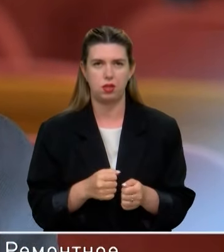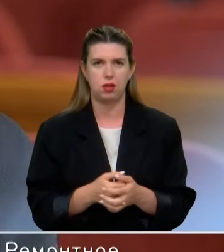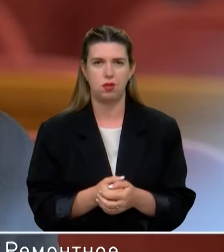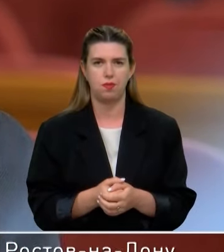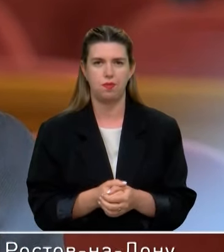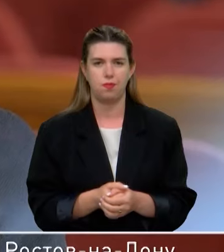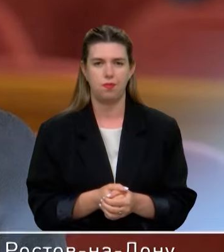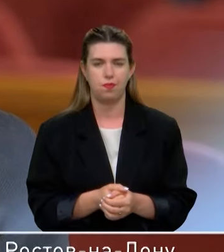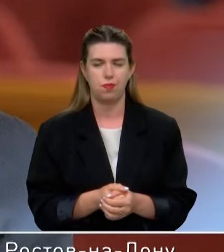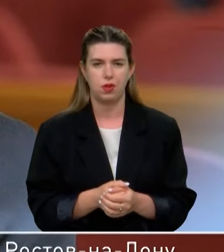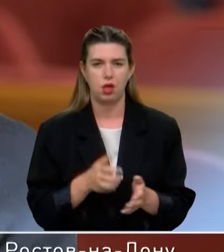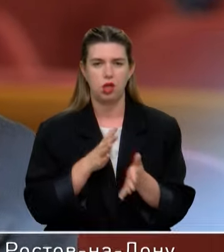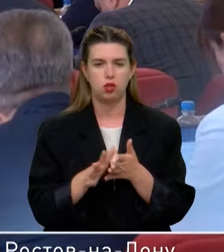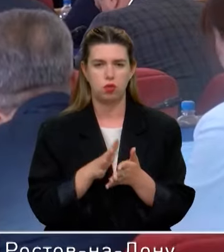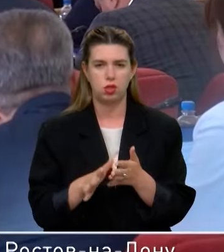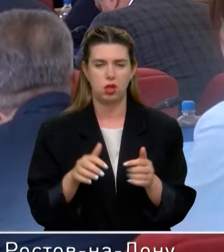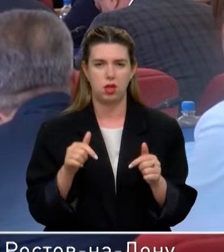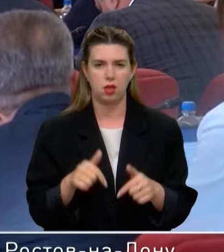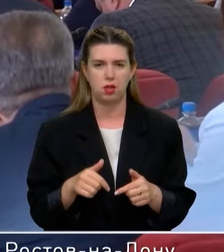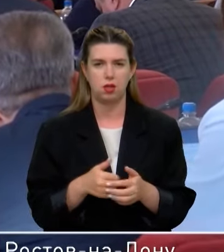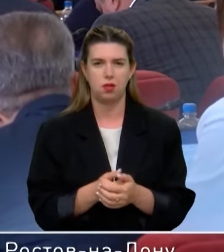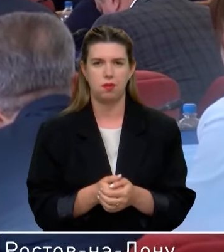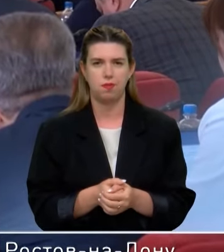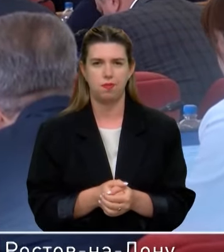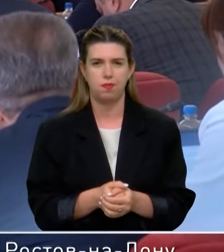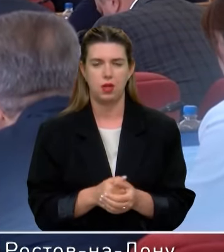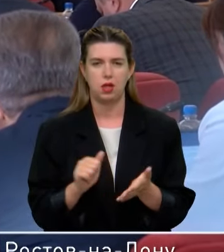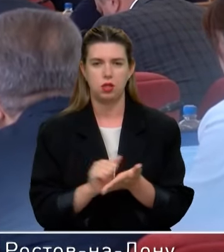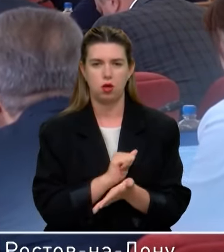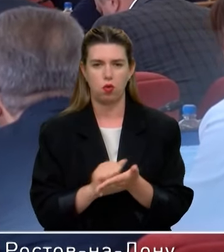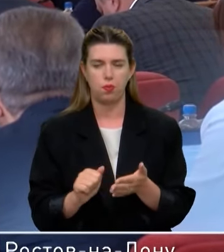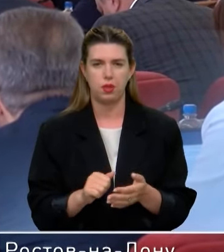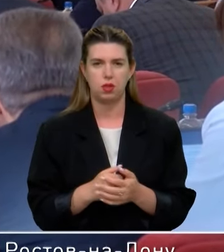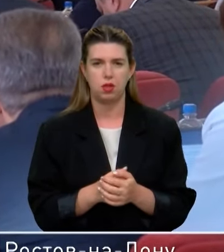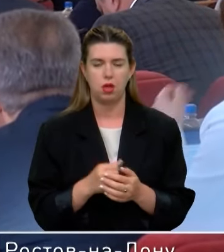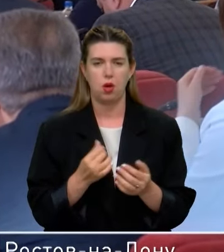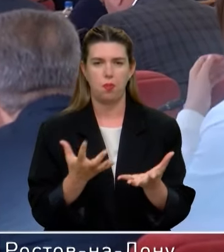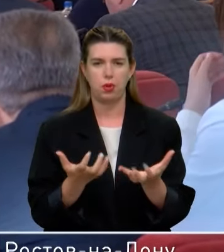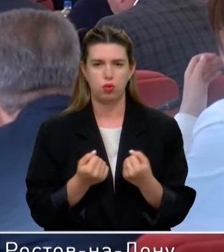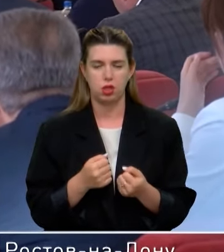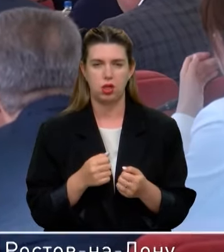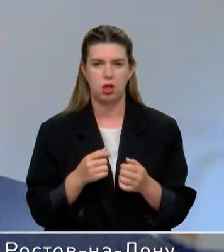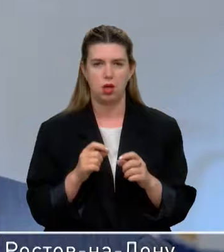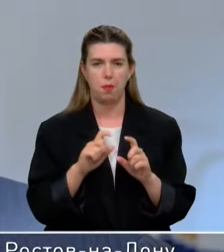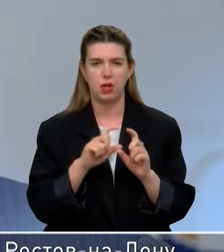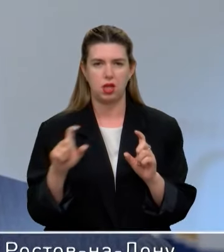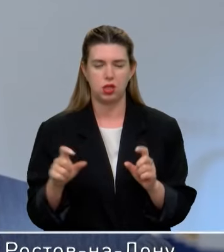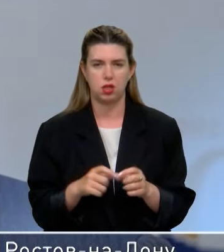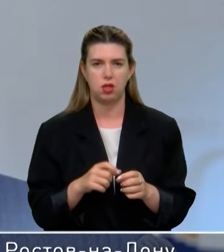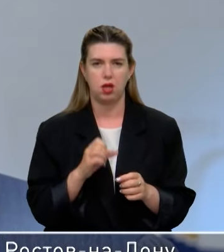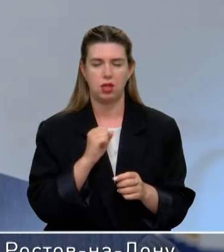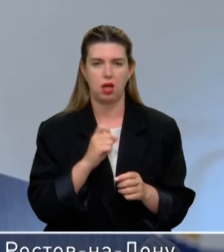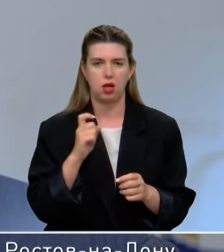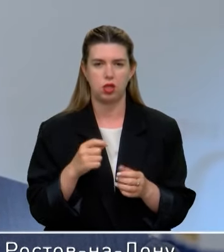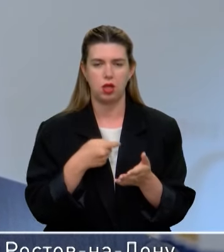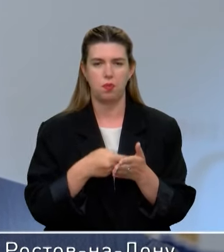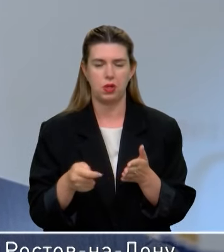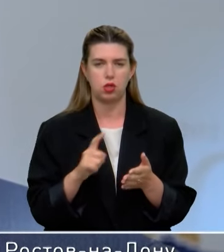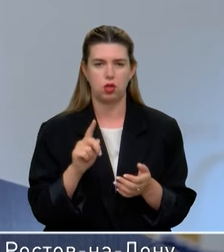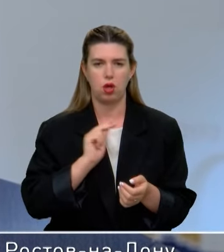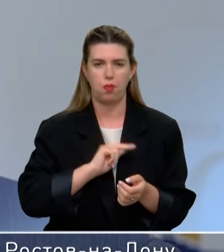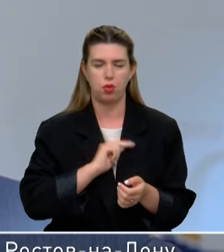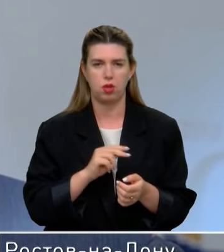власти изучили Этот документ естественно получили мы предложение Андрей Харченко отметил